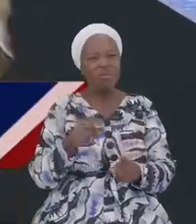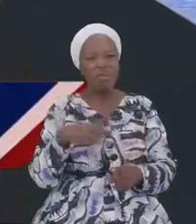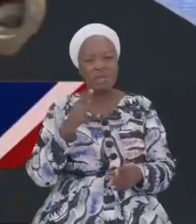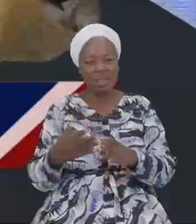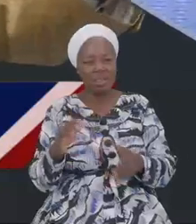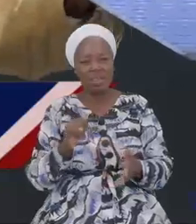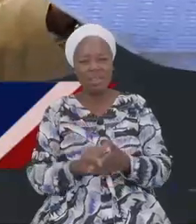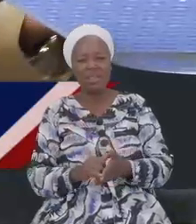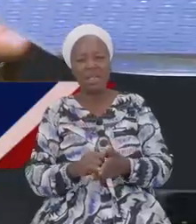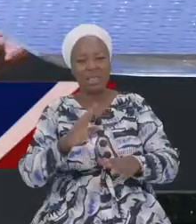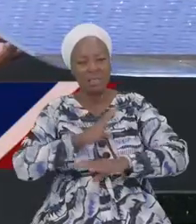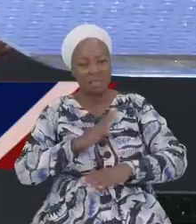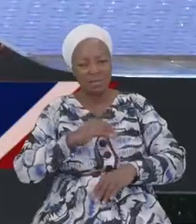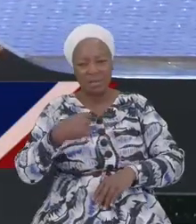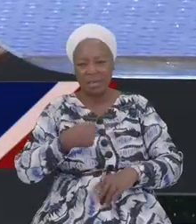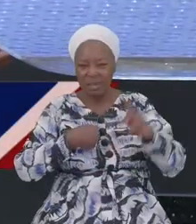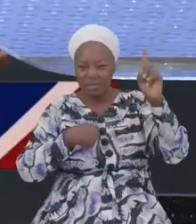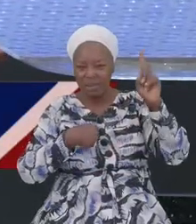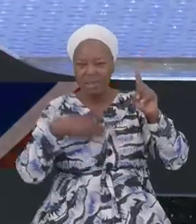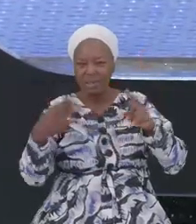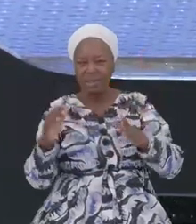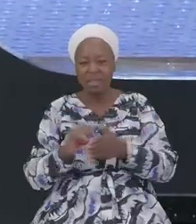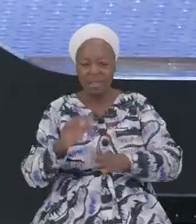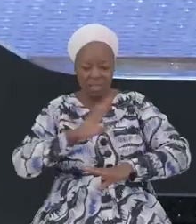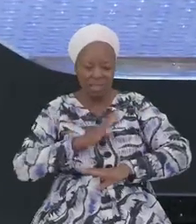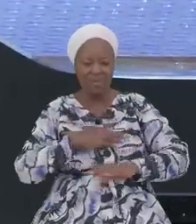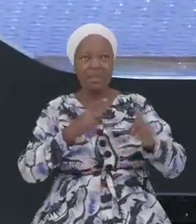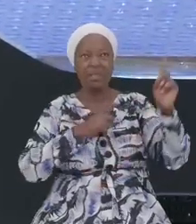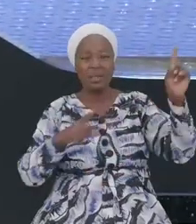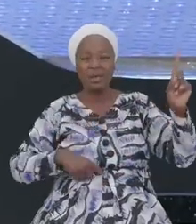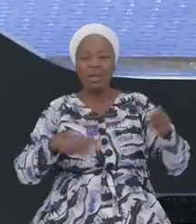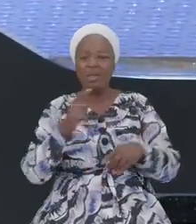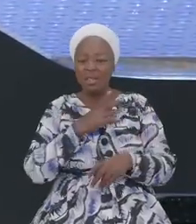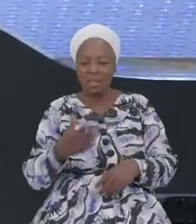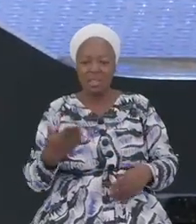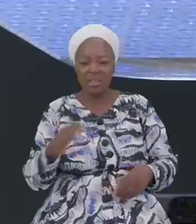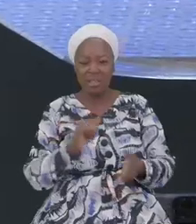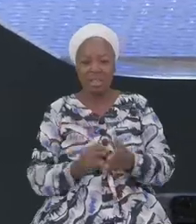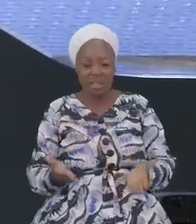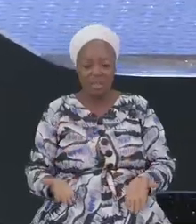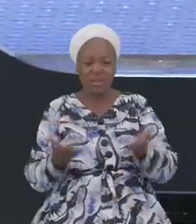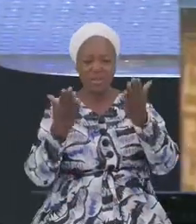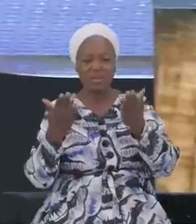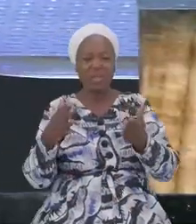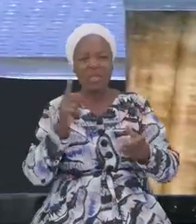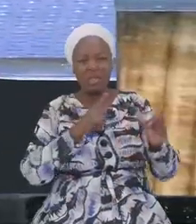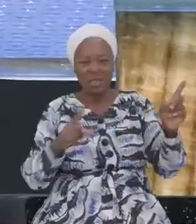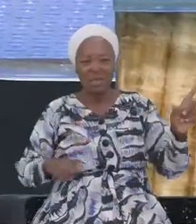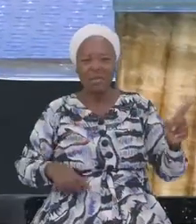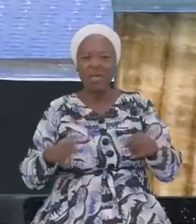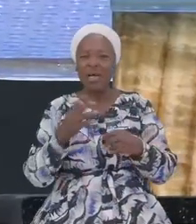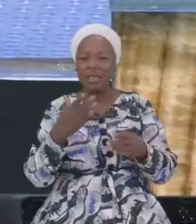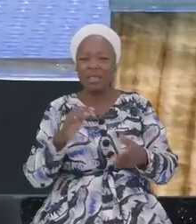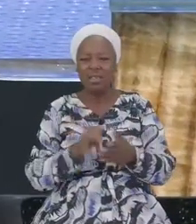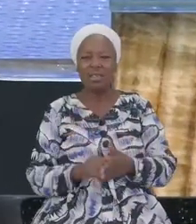agréable. Les choses qui sont agréables au Seigneur, les choses qui exaltent le Seigneur, les choses qui